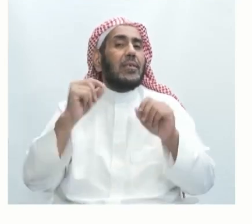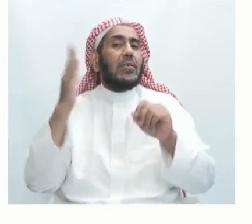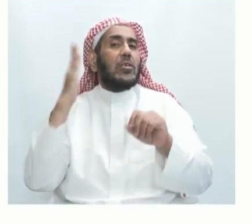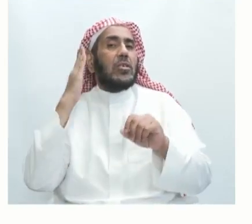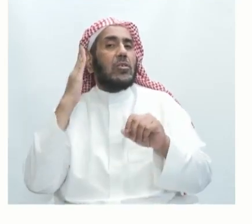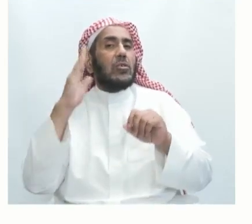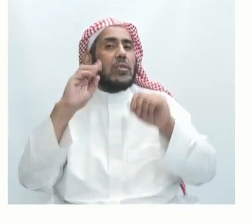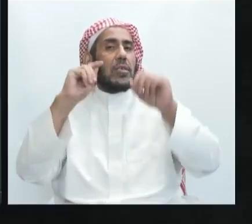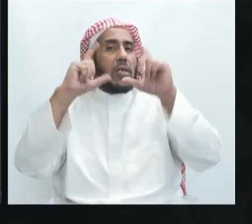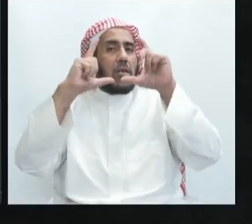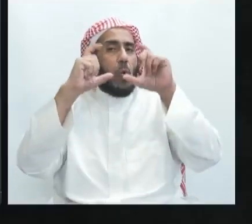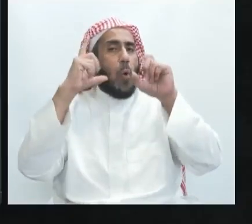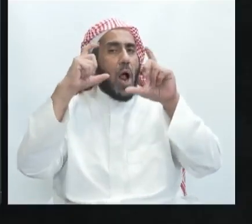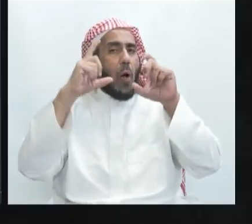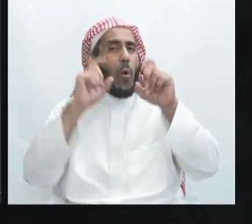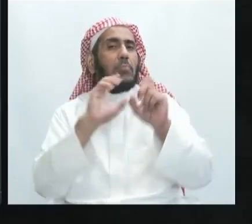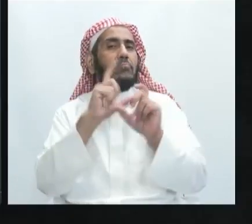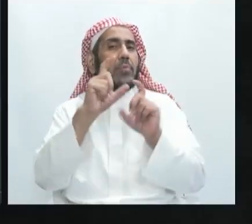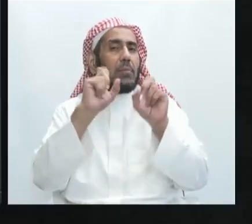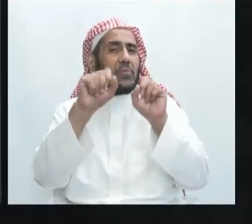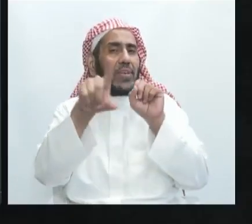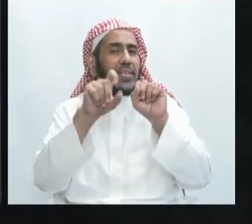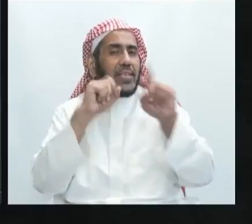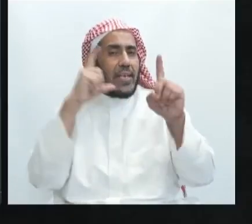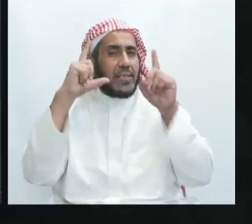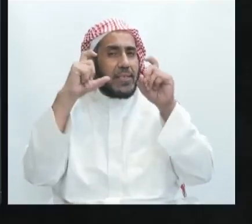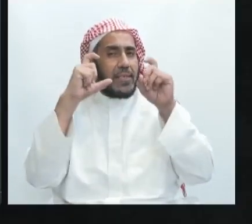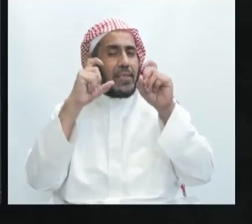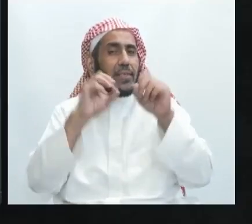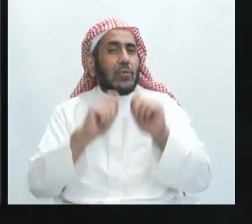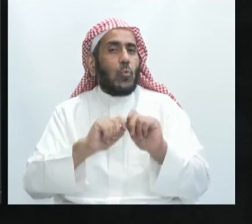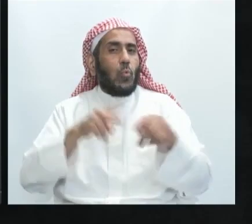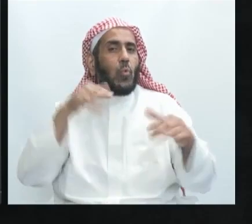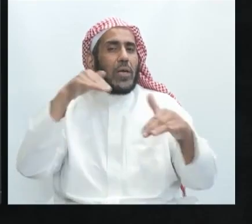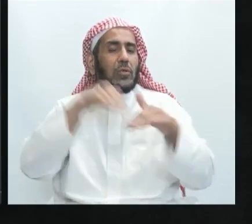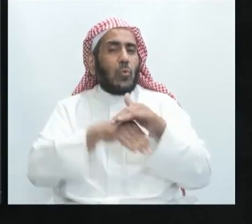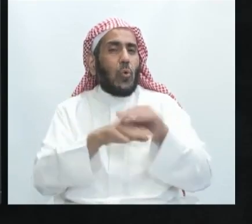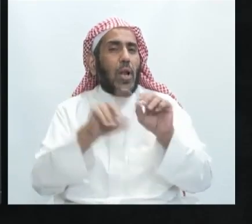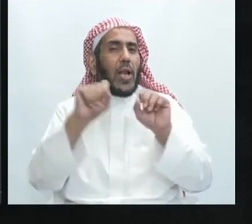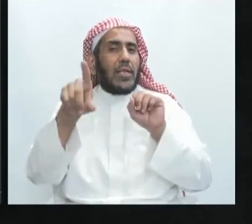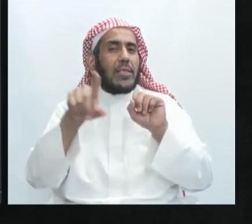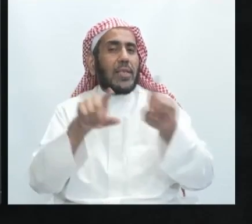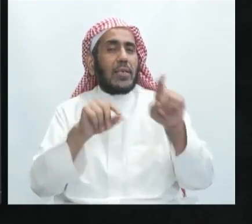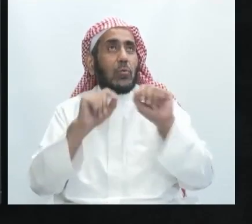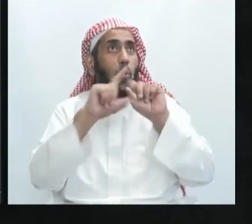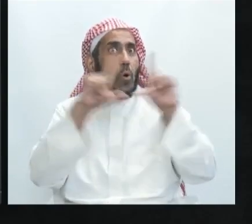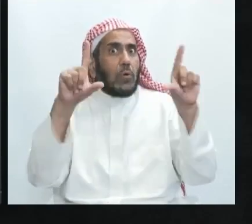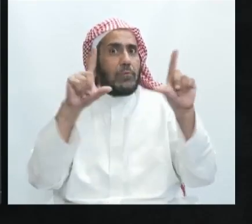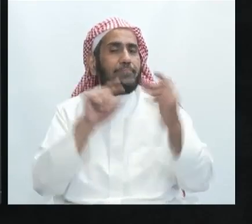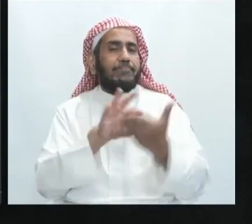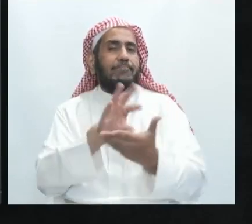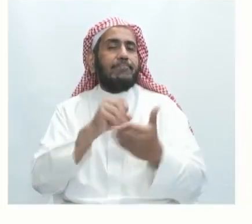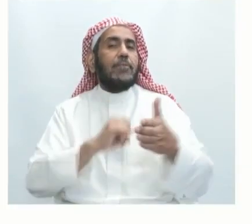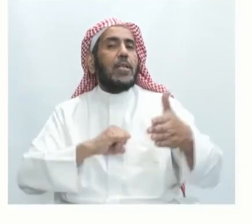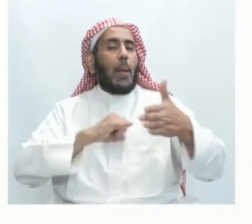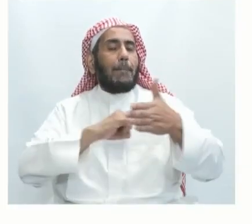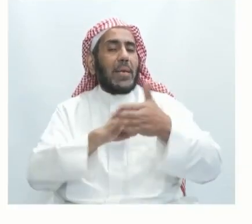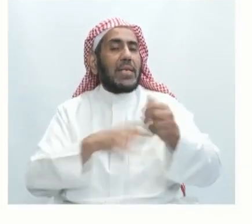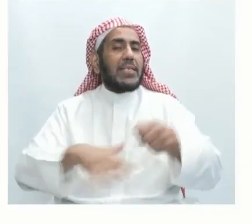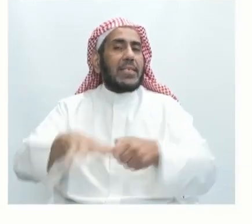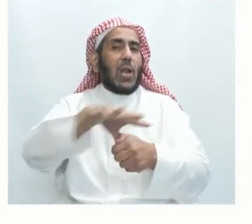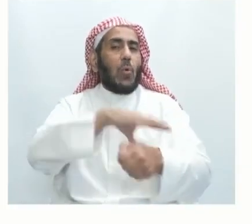تسلط الكاميرا على هذا الرمز وتستطيع الدخول الى هذا الموقع وهو المركز الوطني